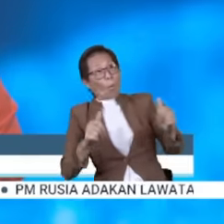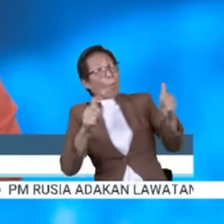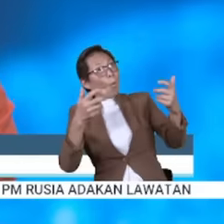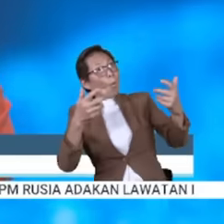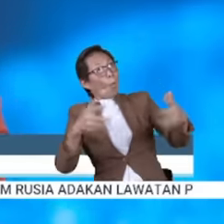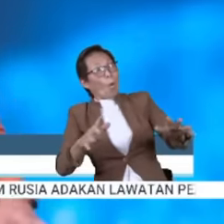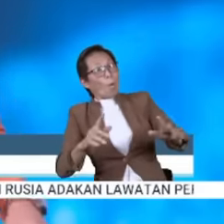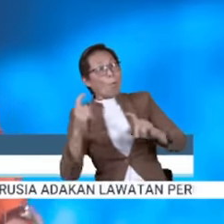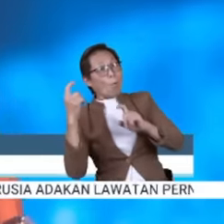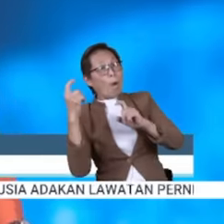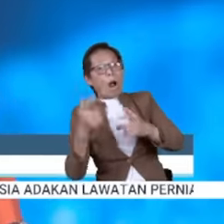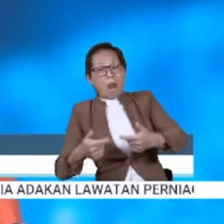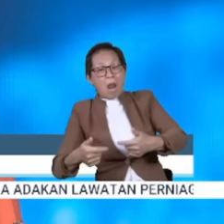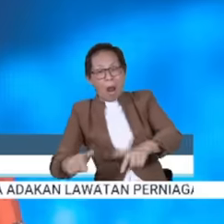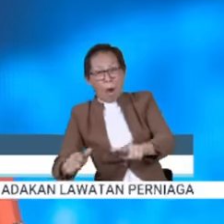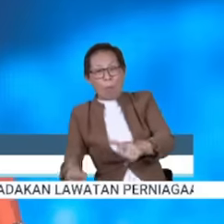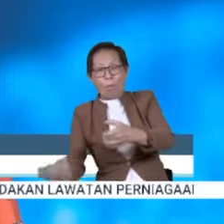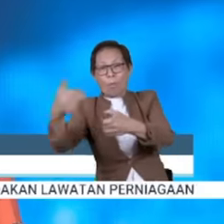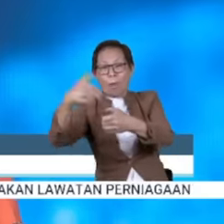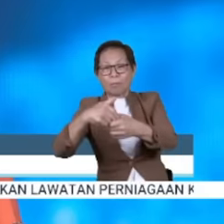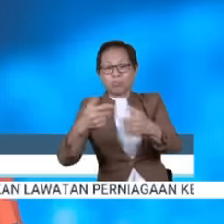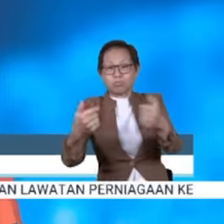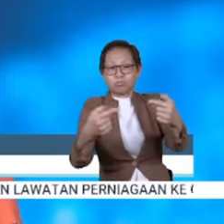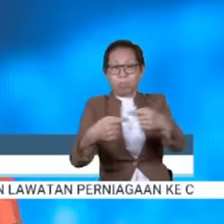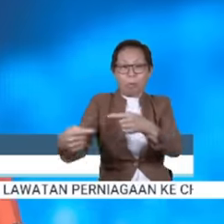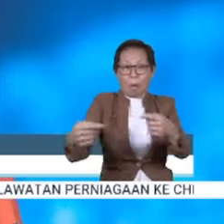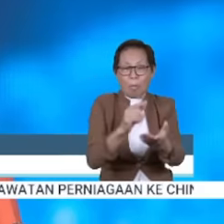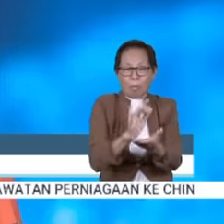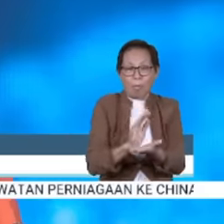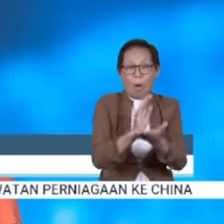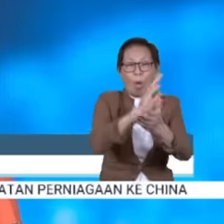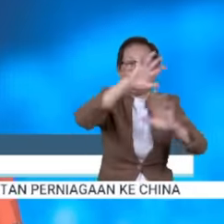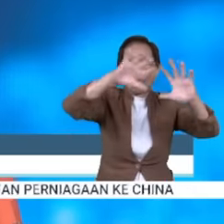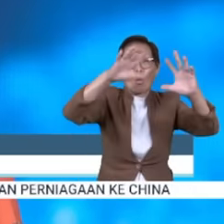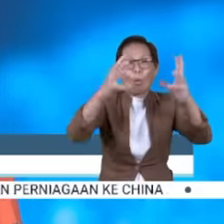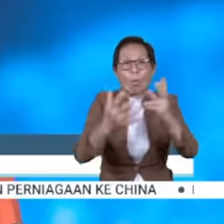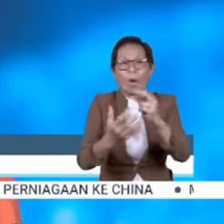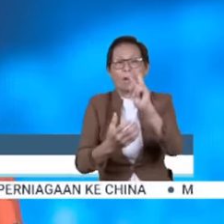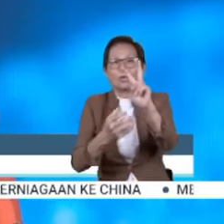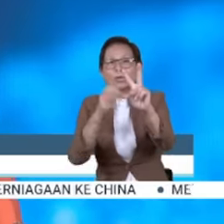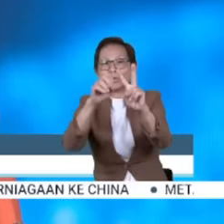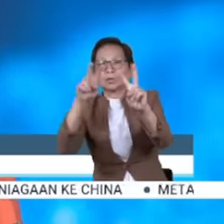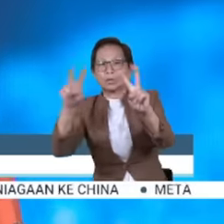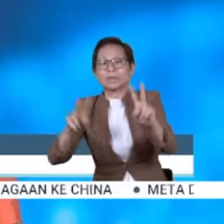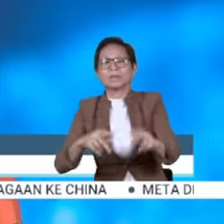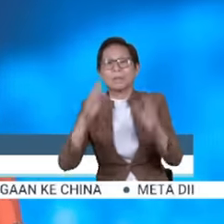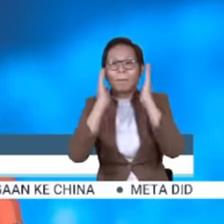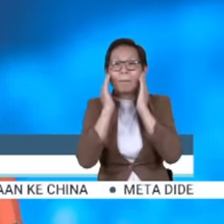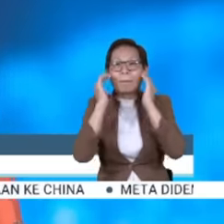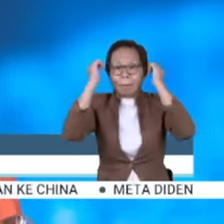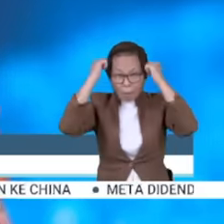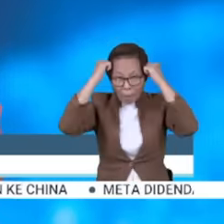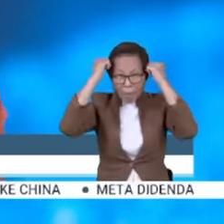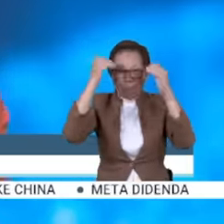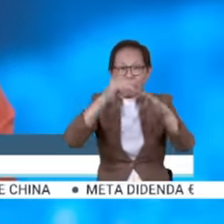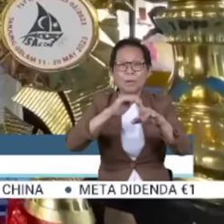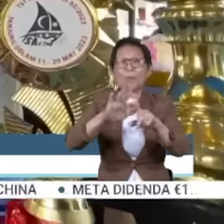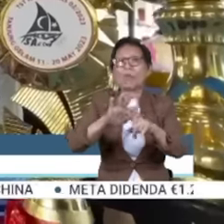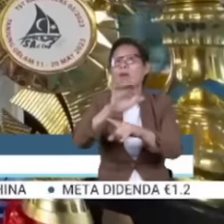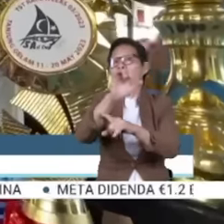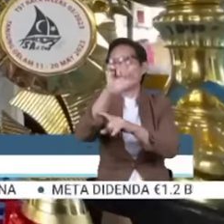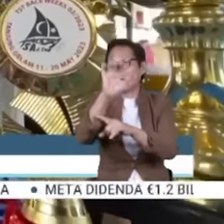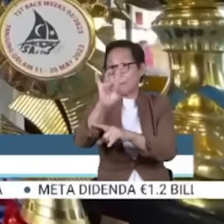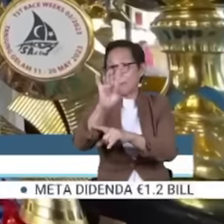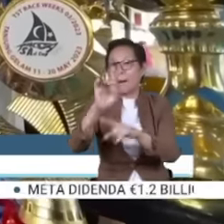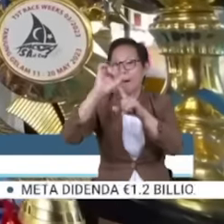apabila diberikan slot untuk beraksi pada kejuaraan pelayaran dunia 2023 di dehid Belanda ogos ini menurut